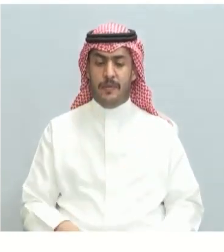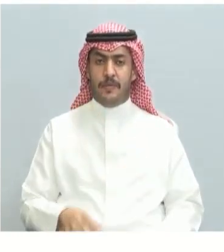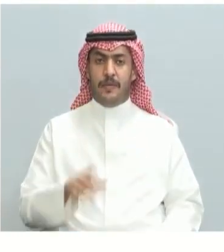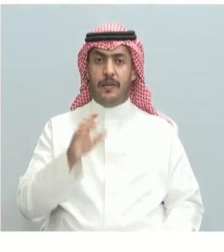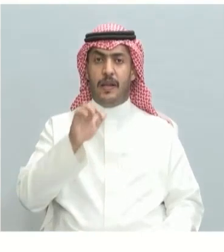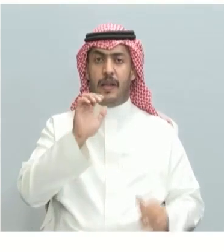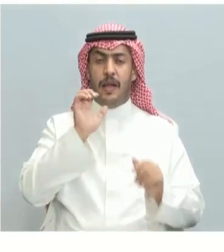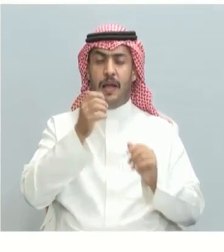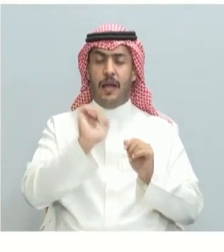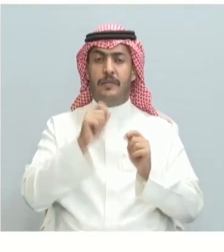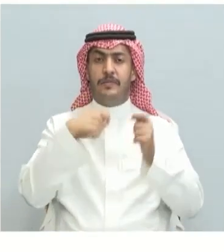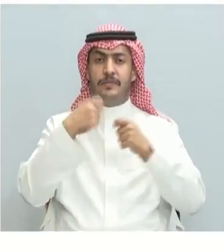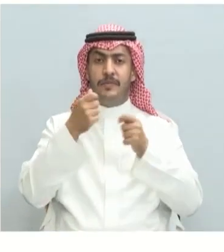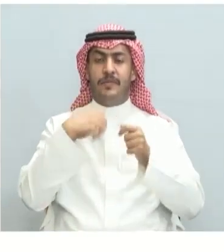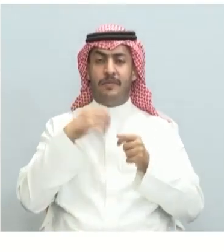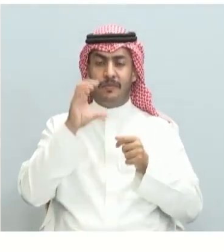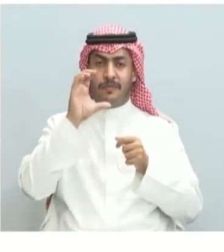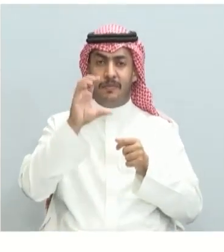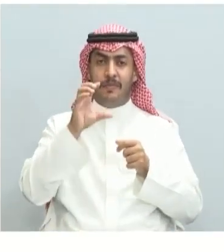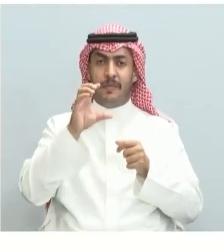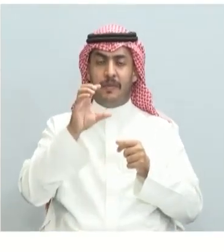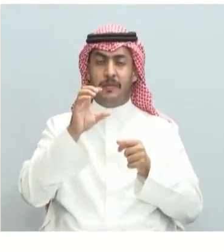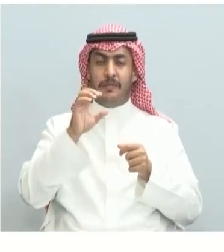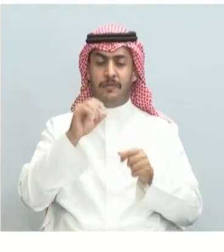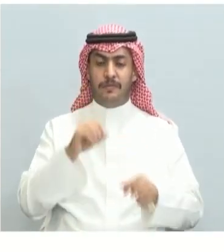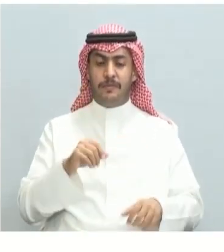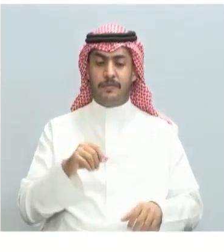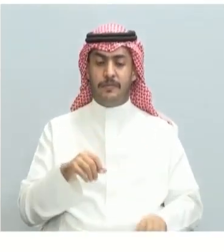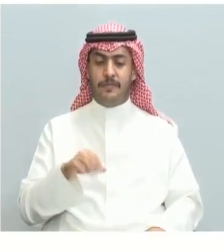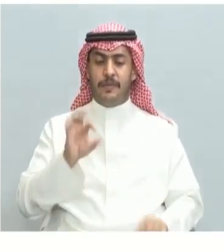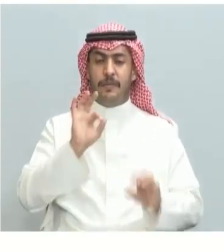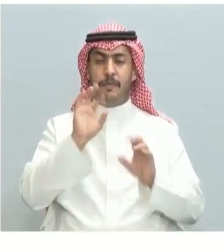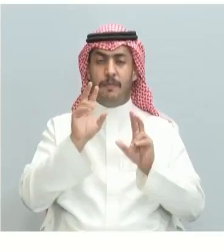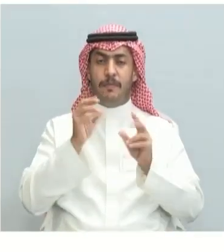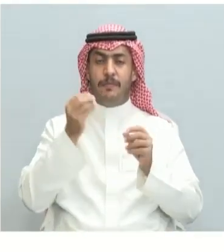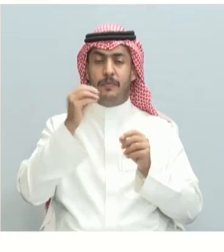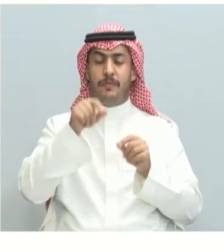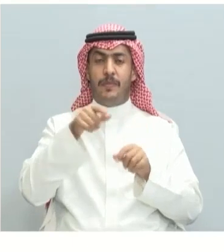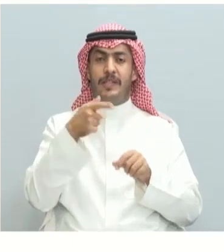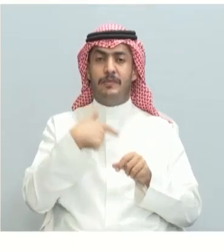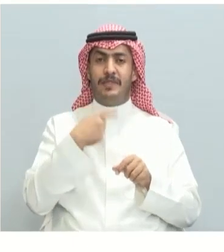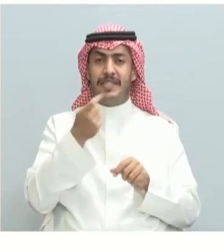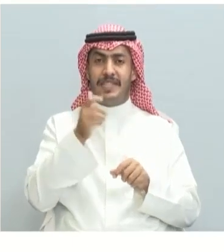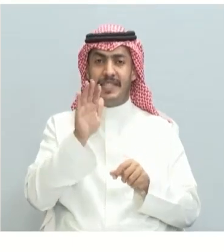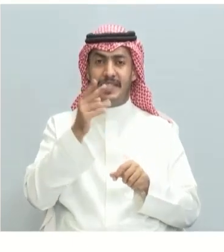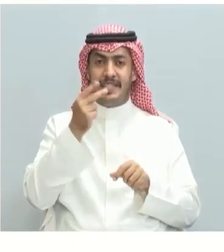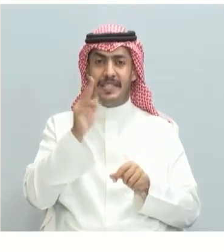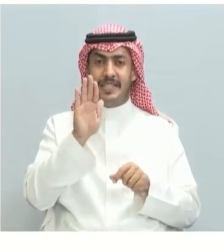بالعائد هو كلفه الائتمان اي نوضح اكثر هو